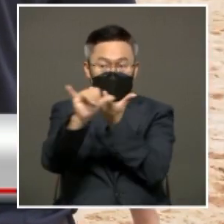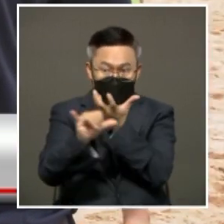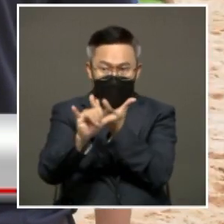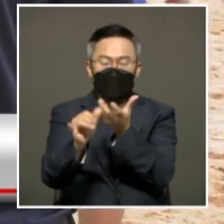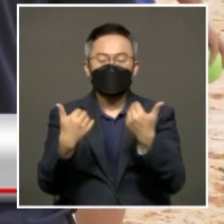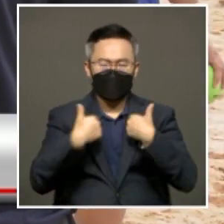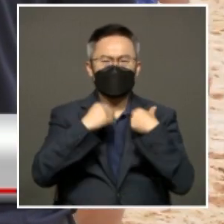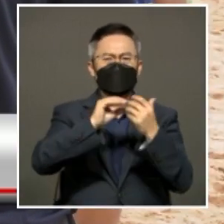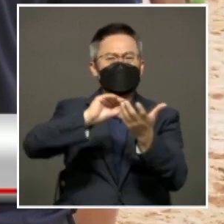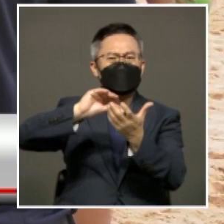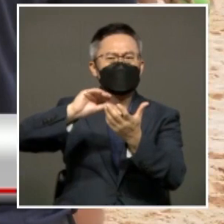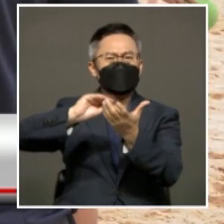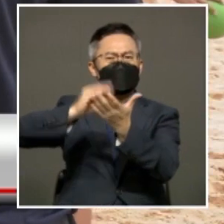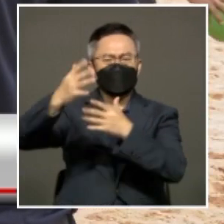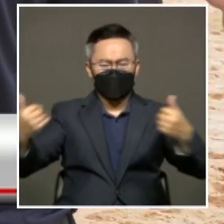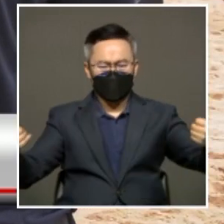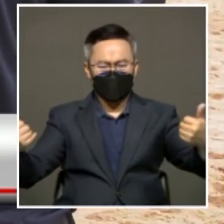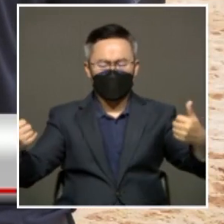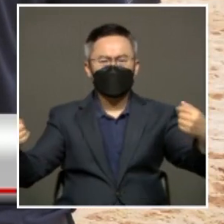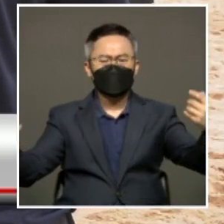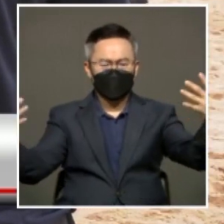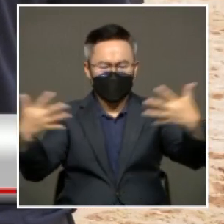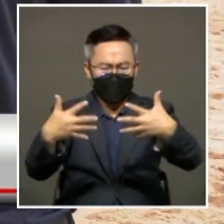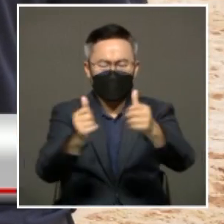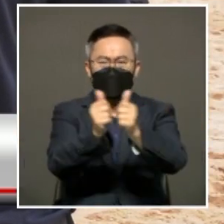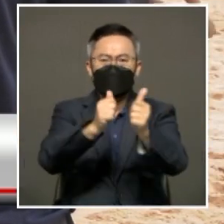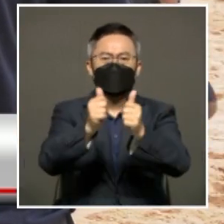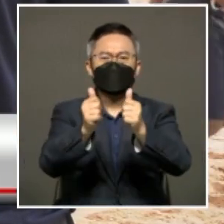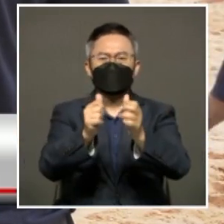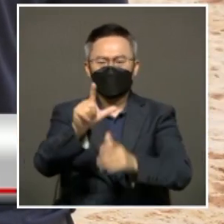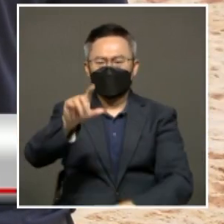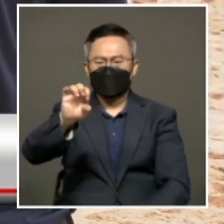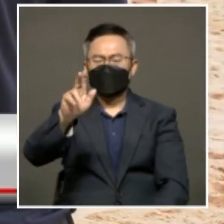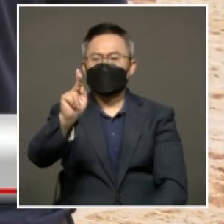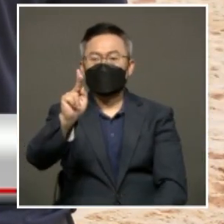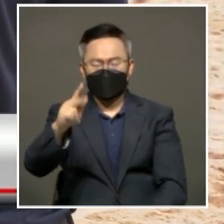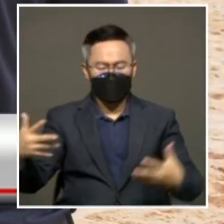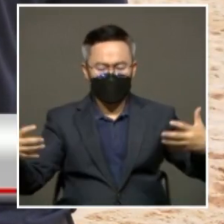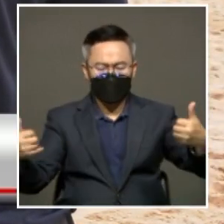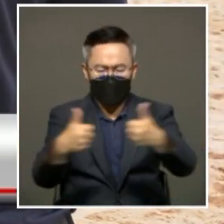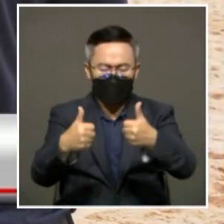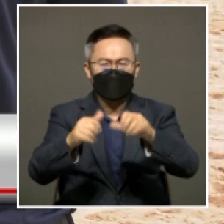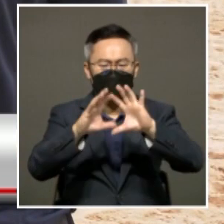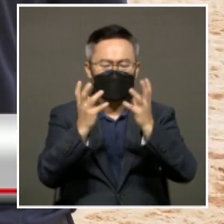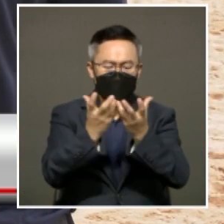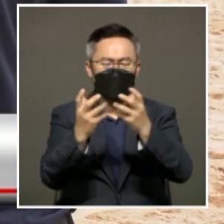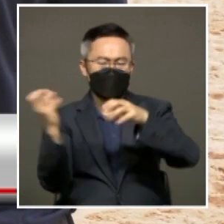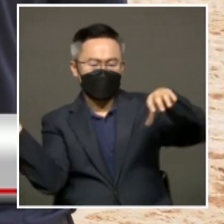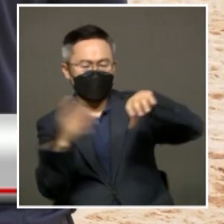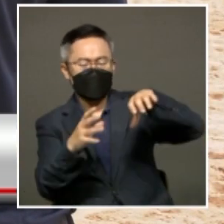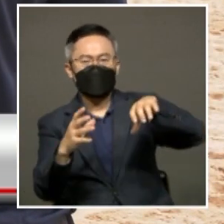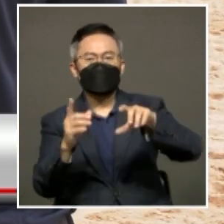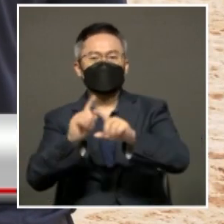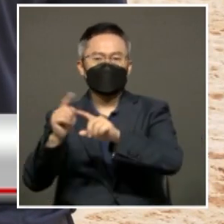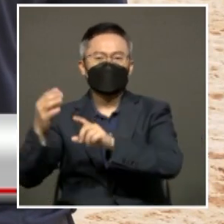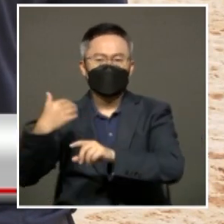แล้วเขาก็แข่งกันเป็นสโมสรก็อาจจะมีแมวมองนะของต่างประเทศที่เขาเห็นตัวผู้เล่นเราก็